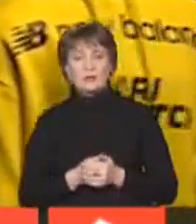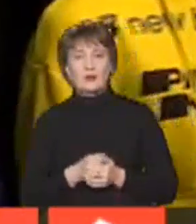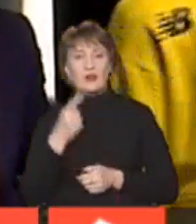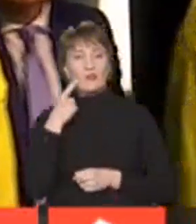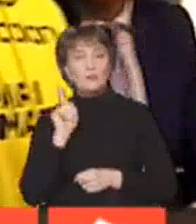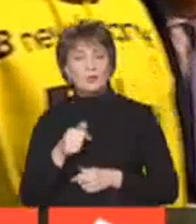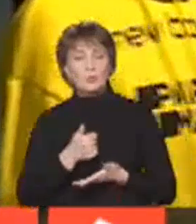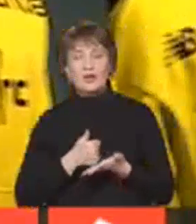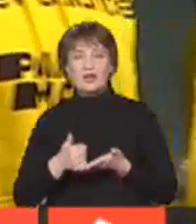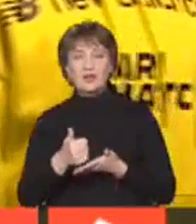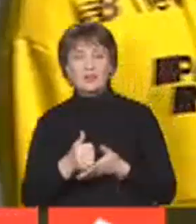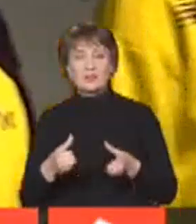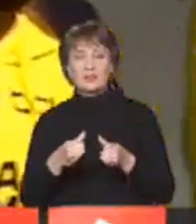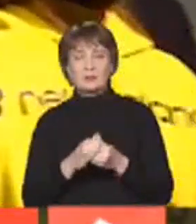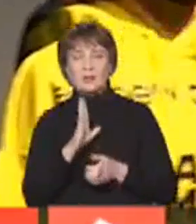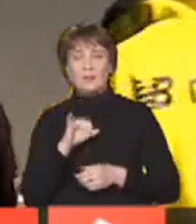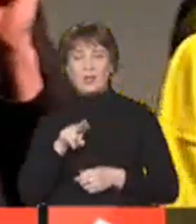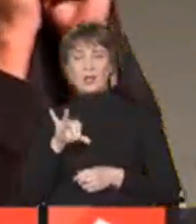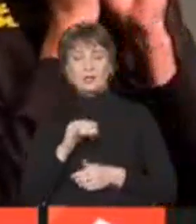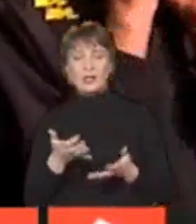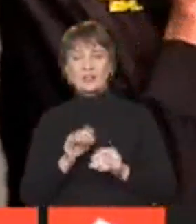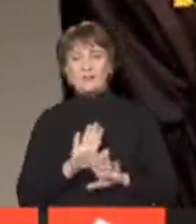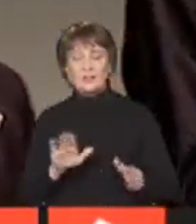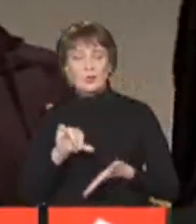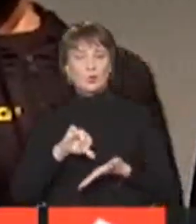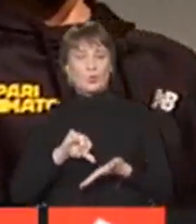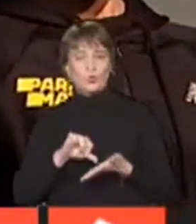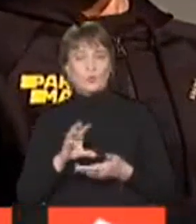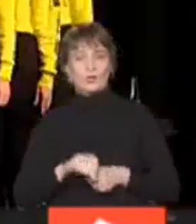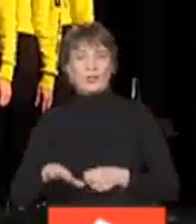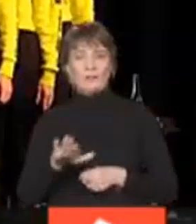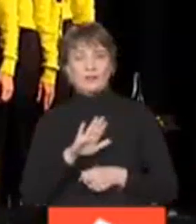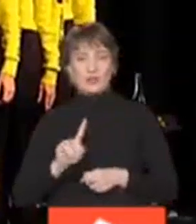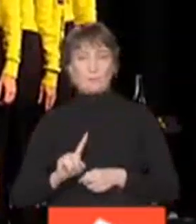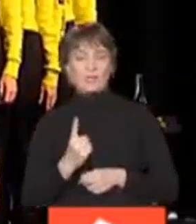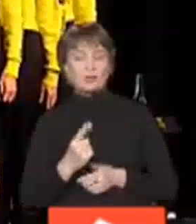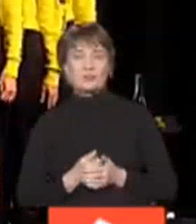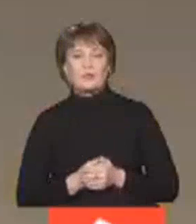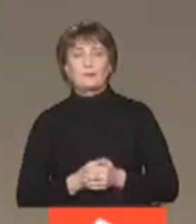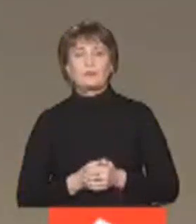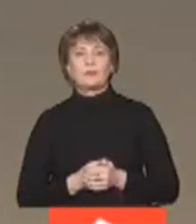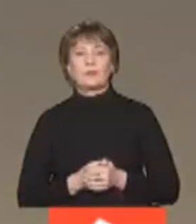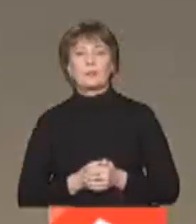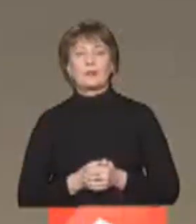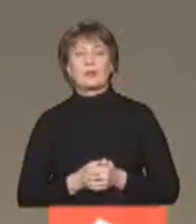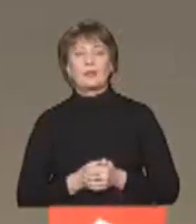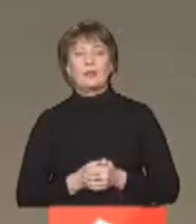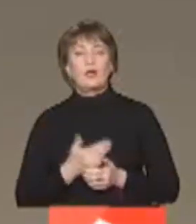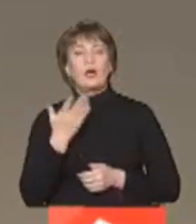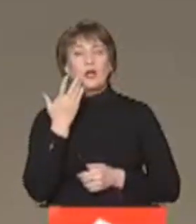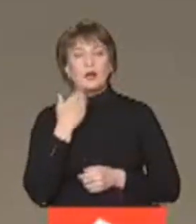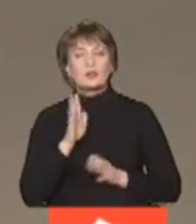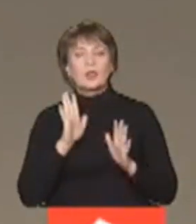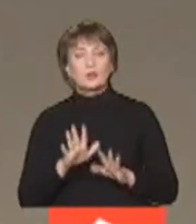відомо, що лідерка збірної Влада Нікольченко не візьме участі в європейській першості. Она в стрессе. Когда